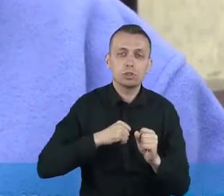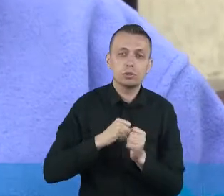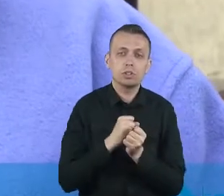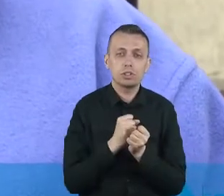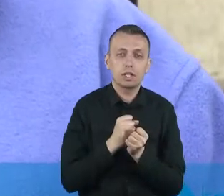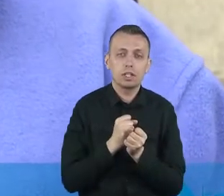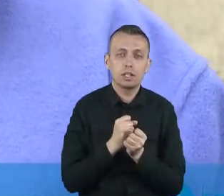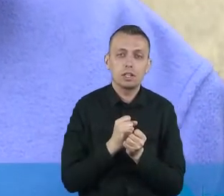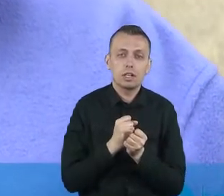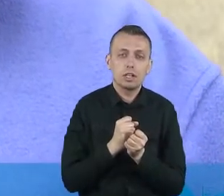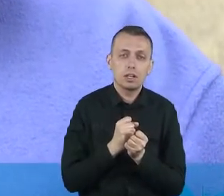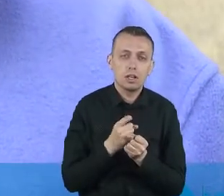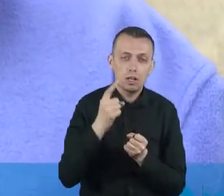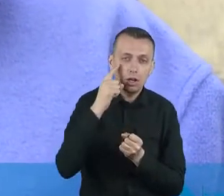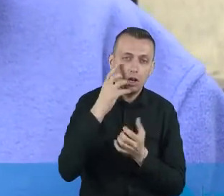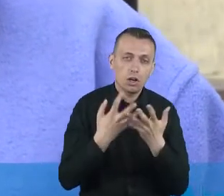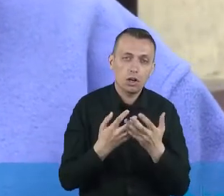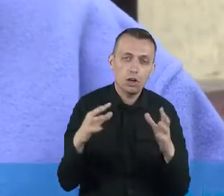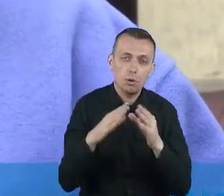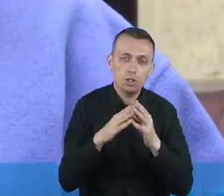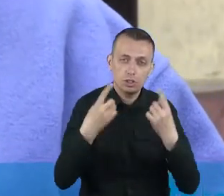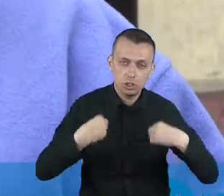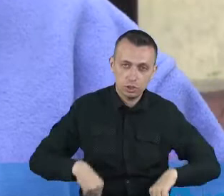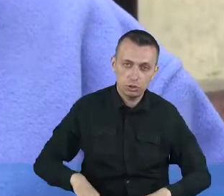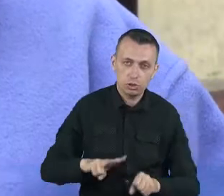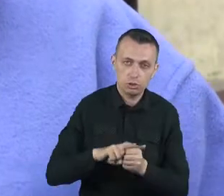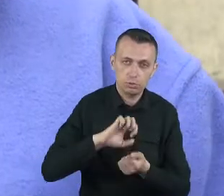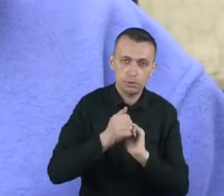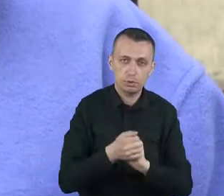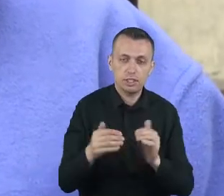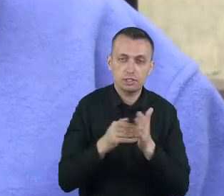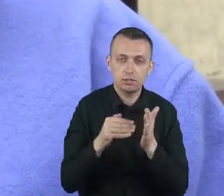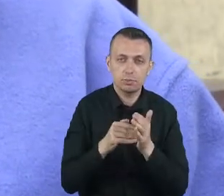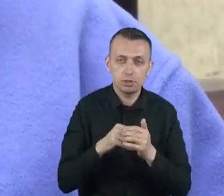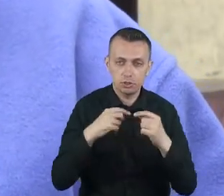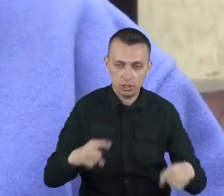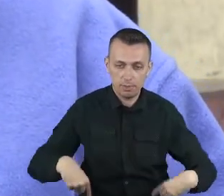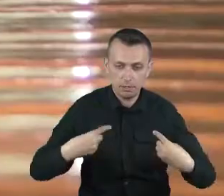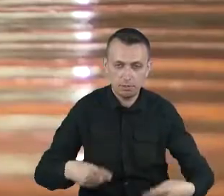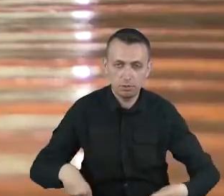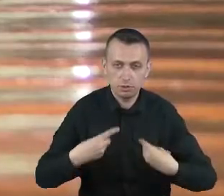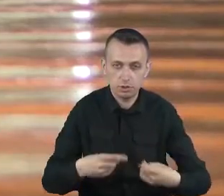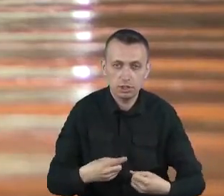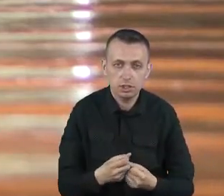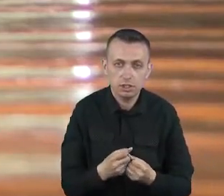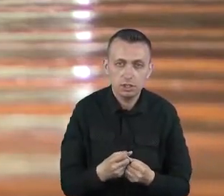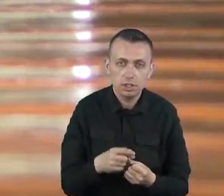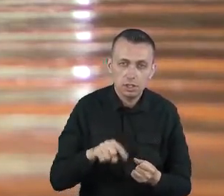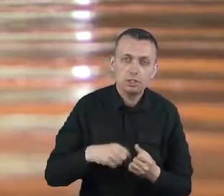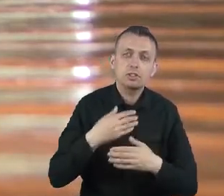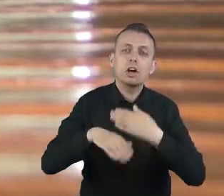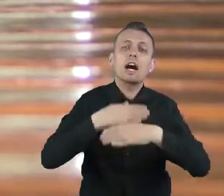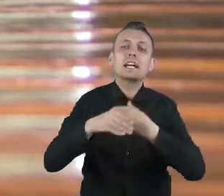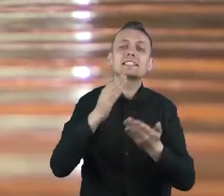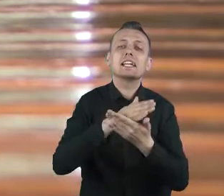się około 10 osób, które są w potrzebie właśnie o te wózki, gdzie żeśmy apelowali. Akcja Wózki dla Polski